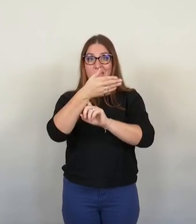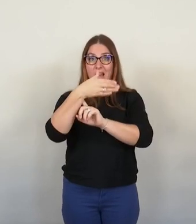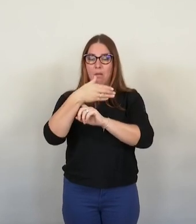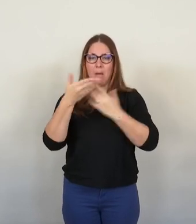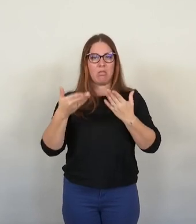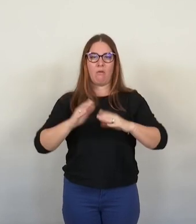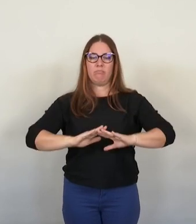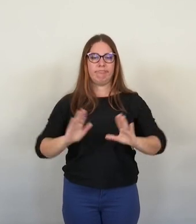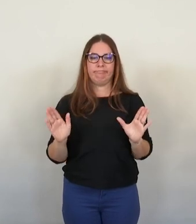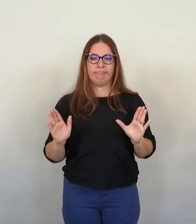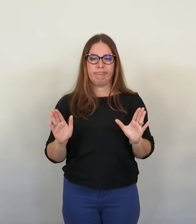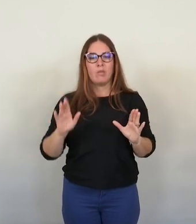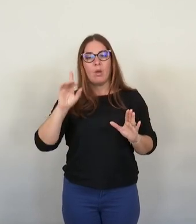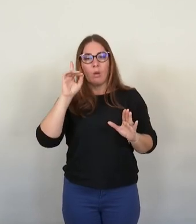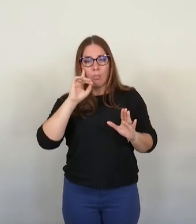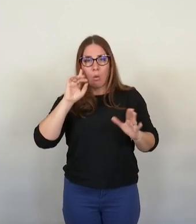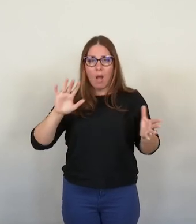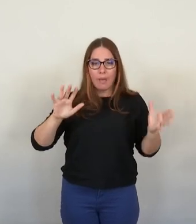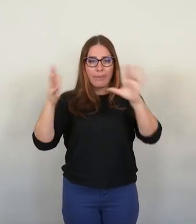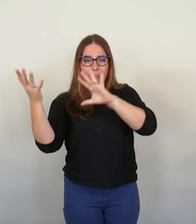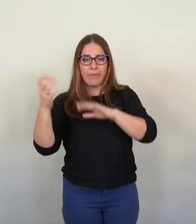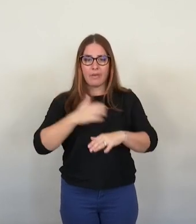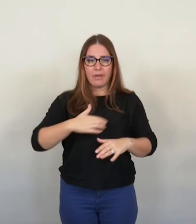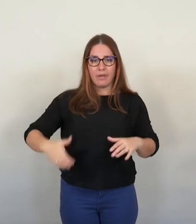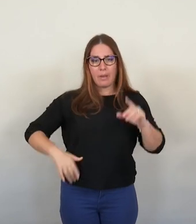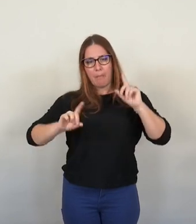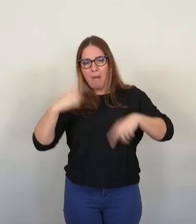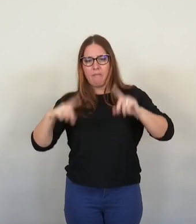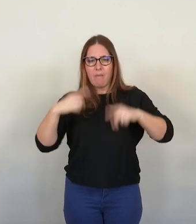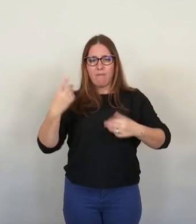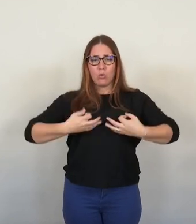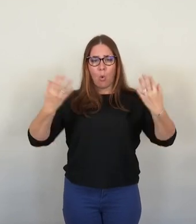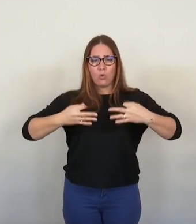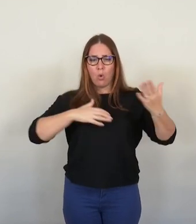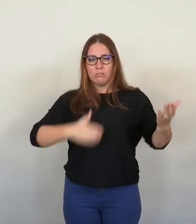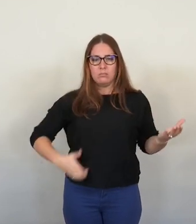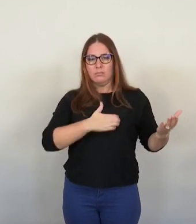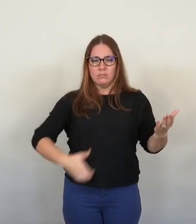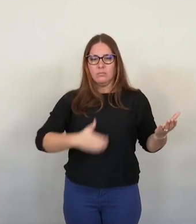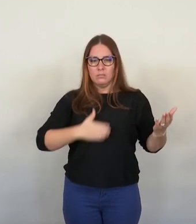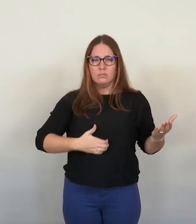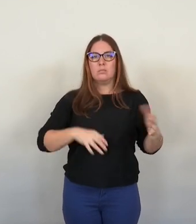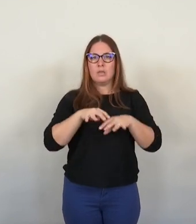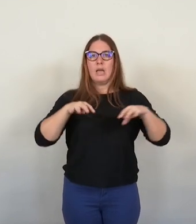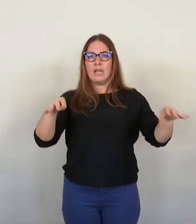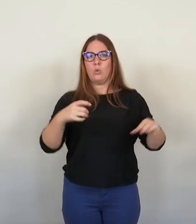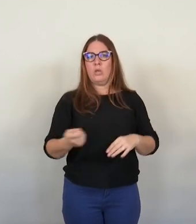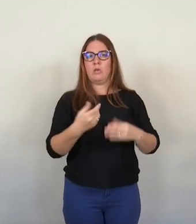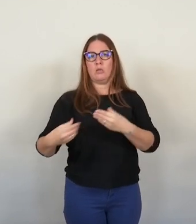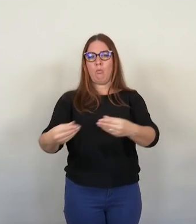aujourd'hui du fait de la transformation et la municipalisation à outrance que vous faites du réseau d'éducation populaire à